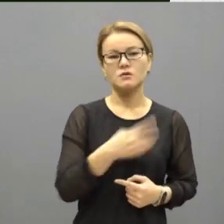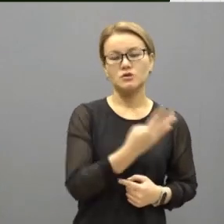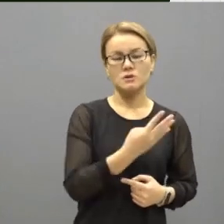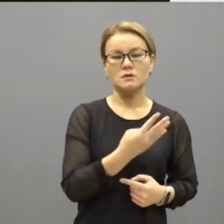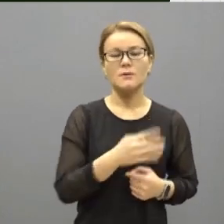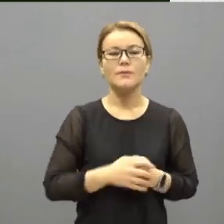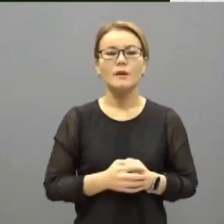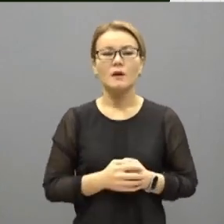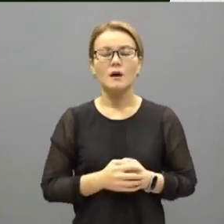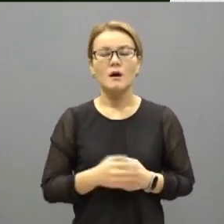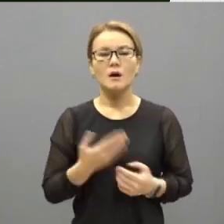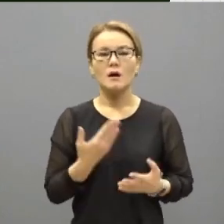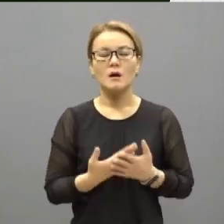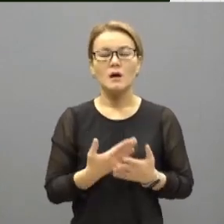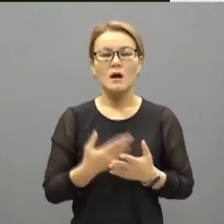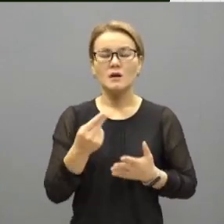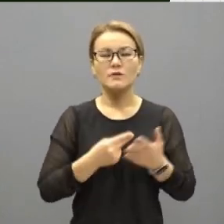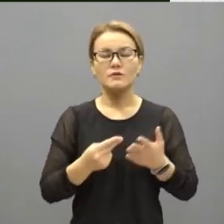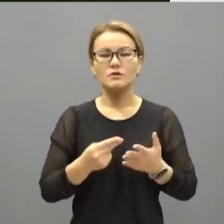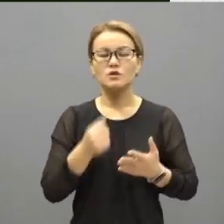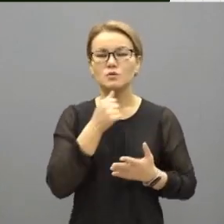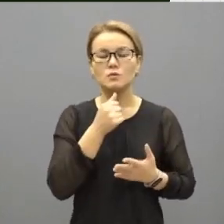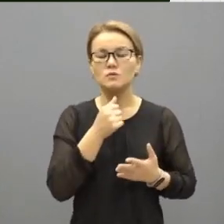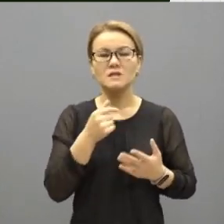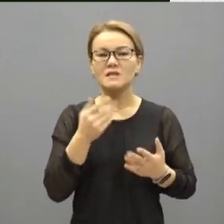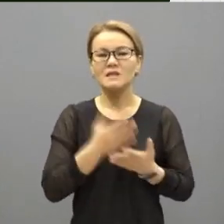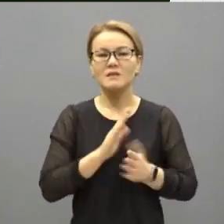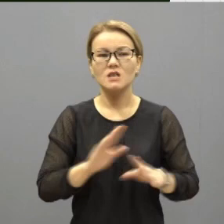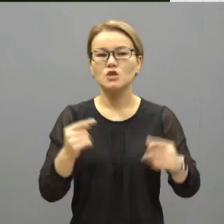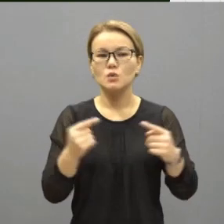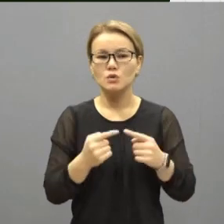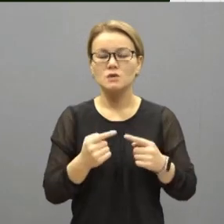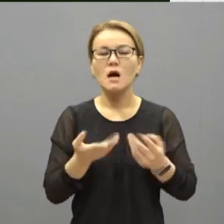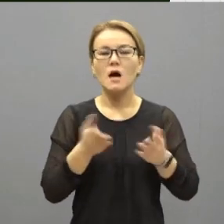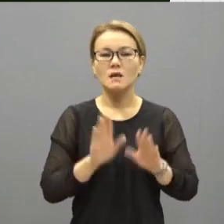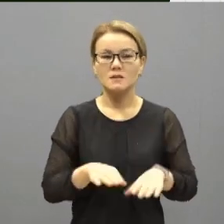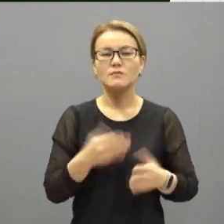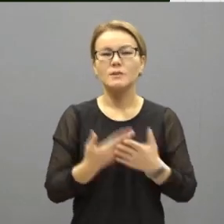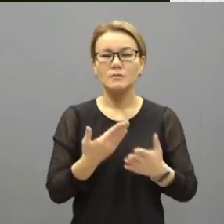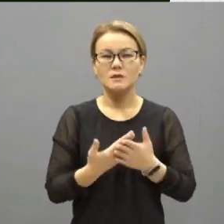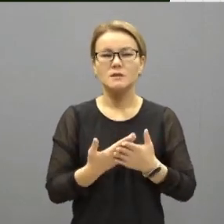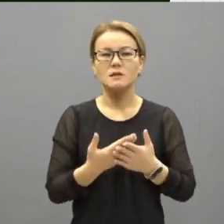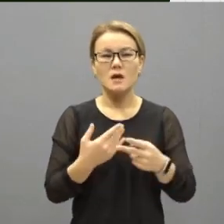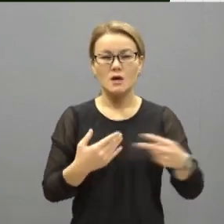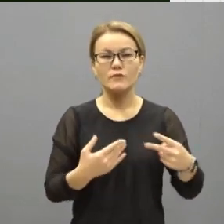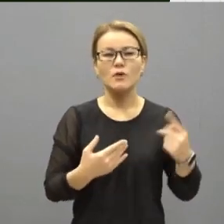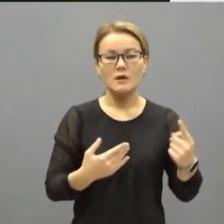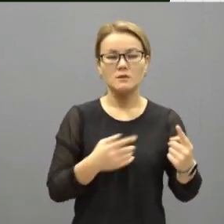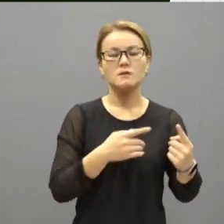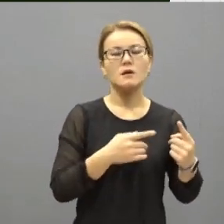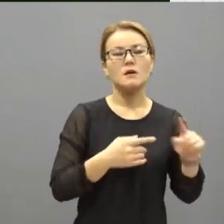как графический способ не является достаточно точным, то мы оставим знак приблизительно равно и в